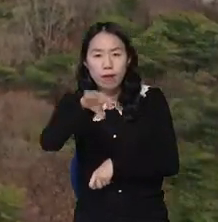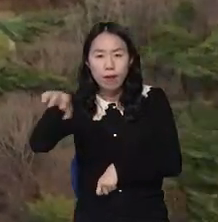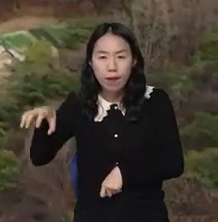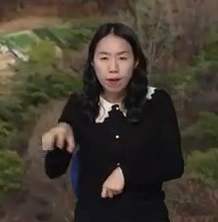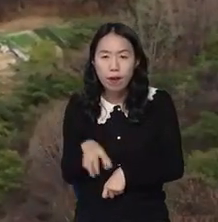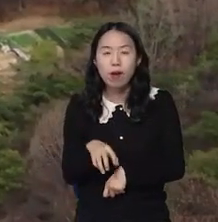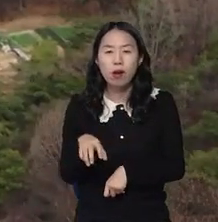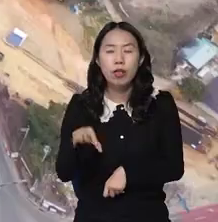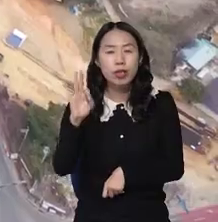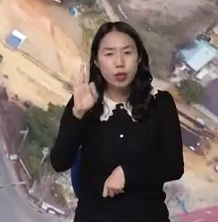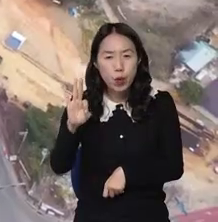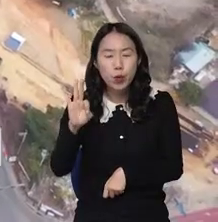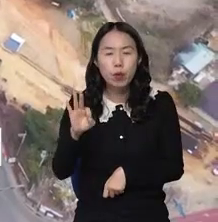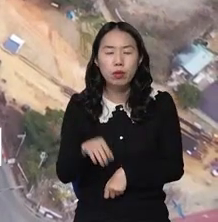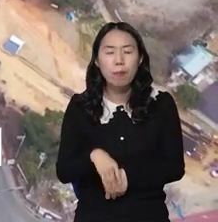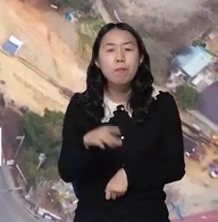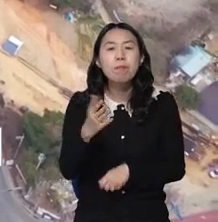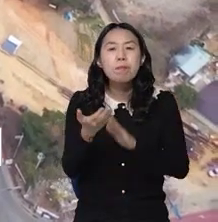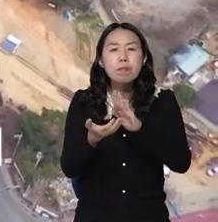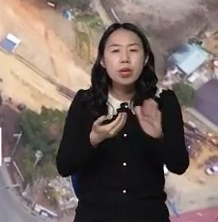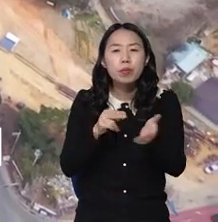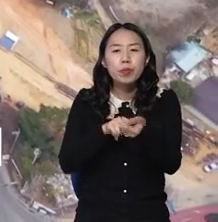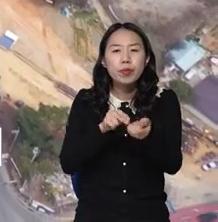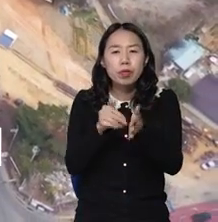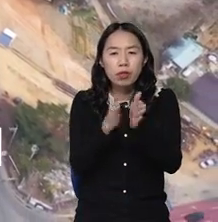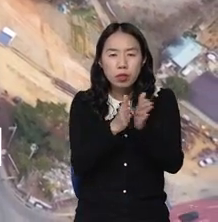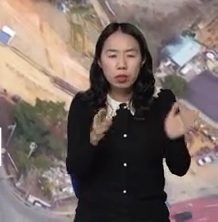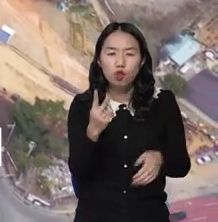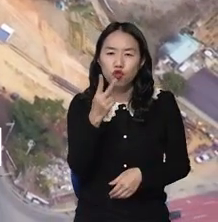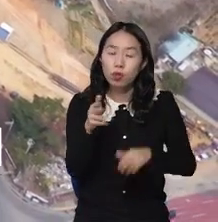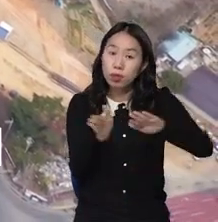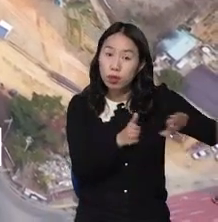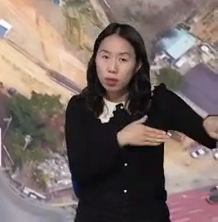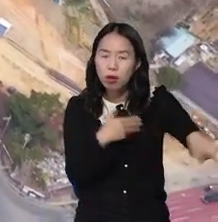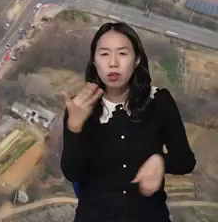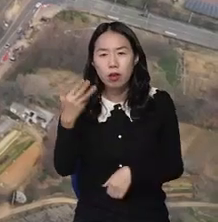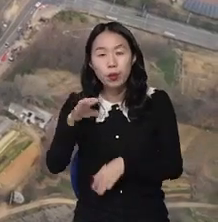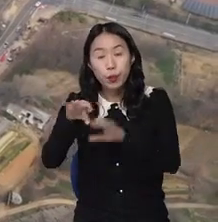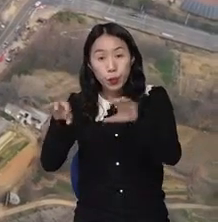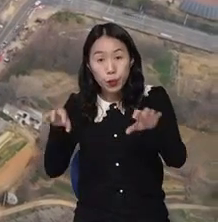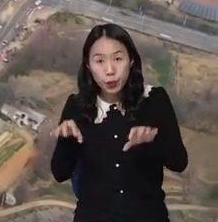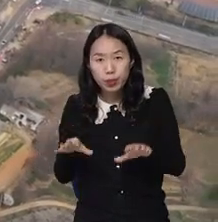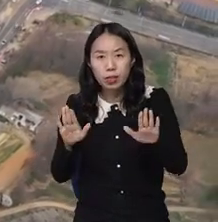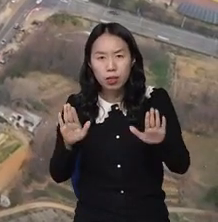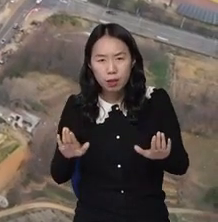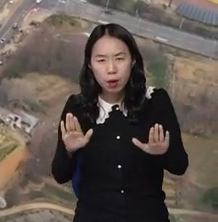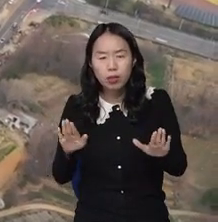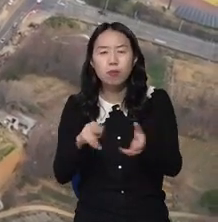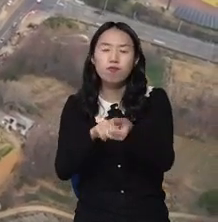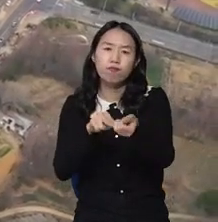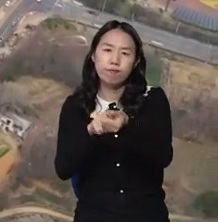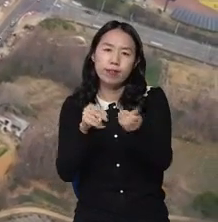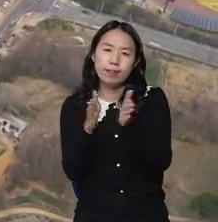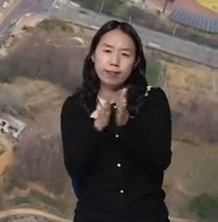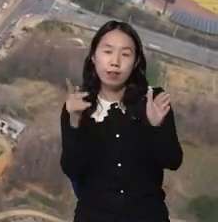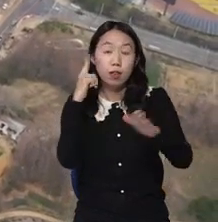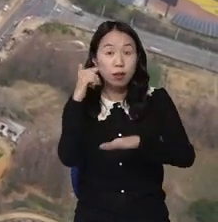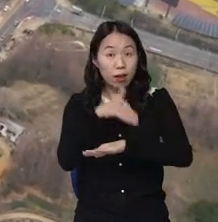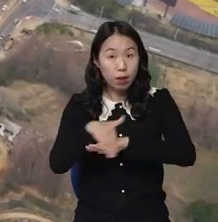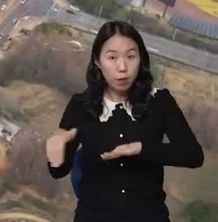모두 선분양으로 추진되면서 앞서 분양을 마친 두 곳을 제외한 8곳에서 올해 내 분양이 이루어질